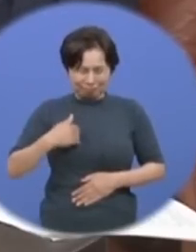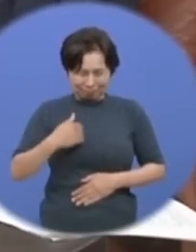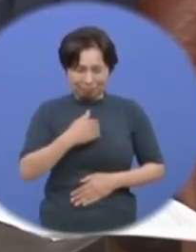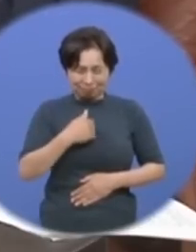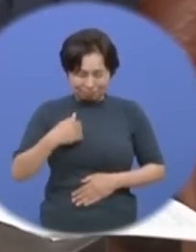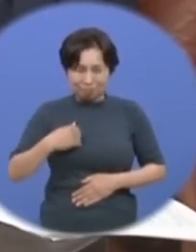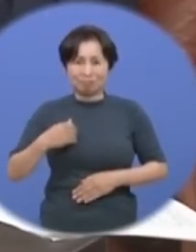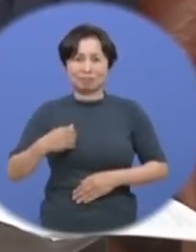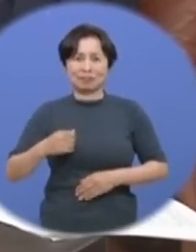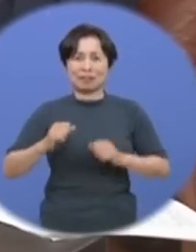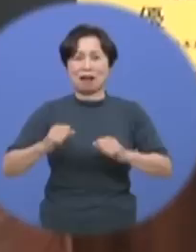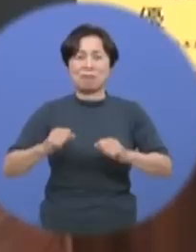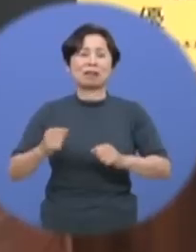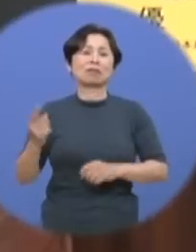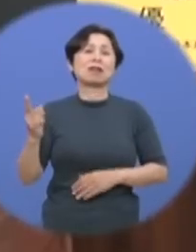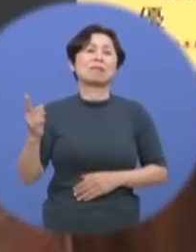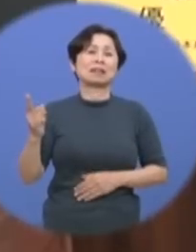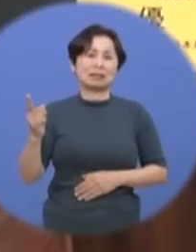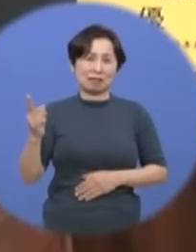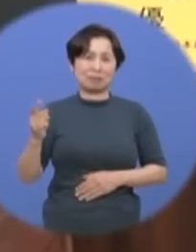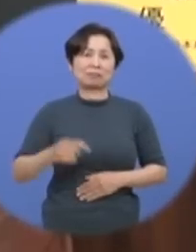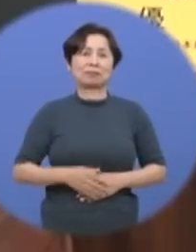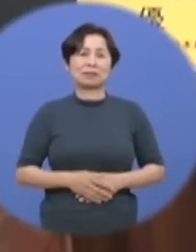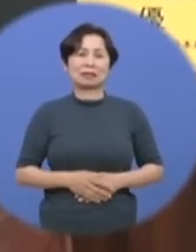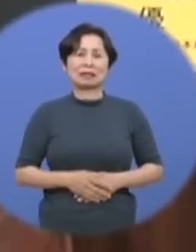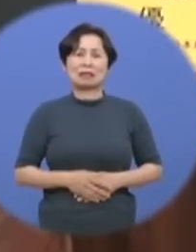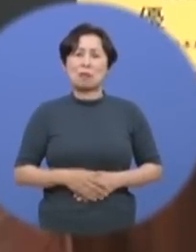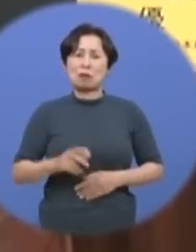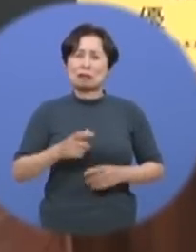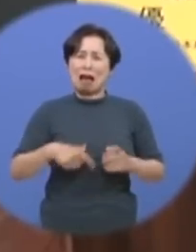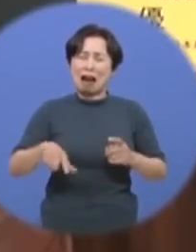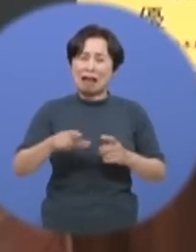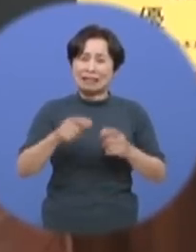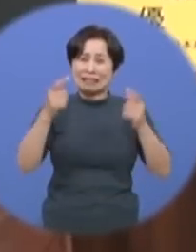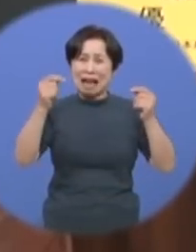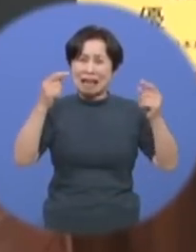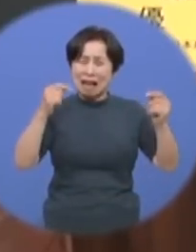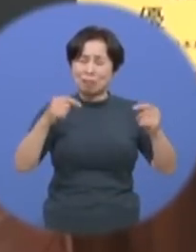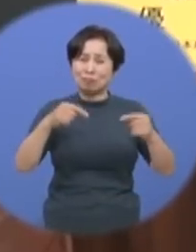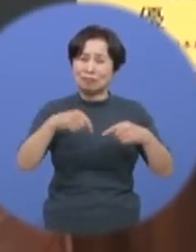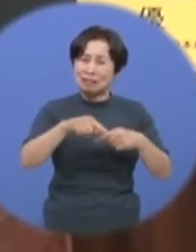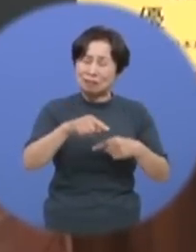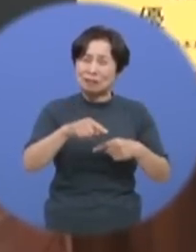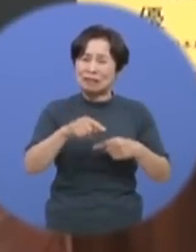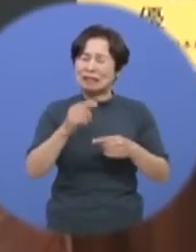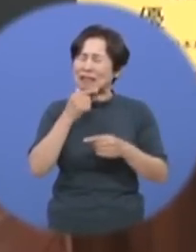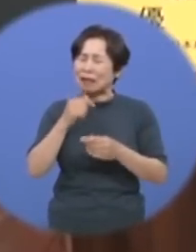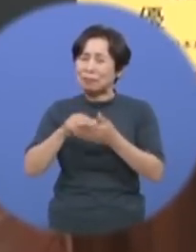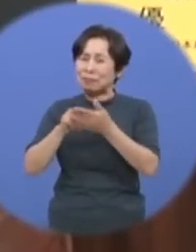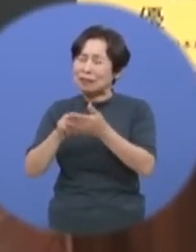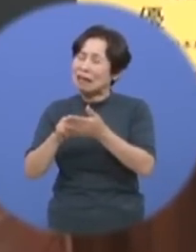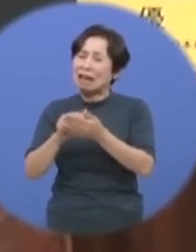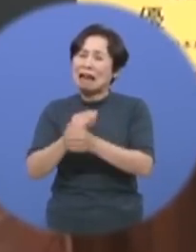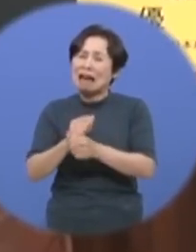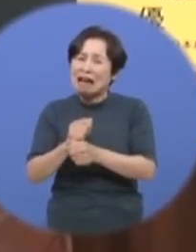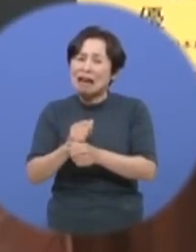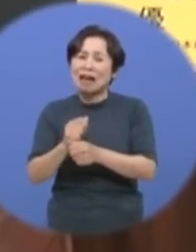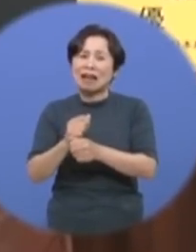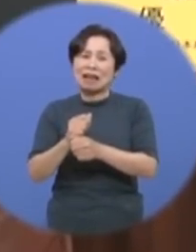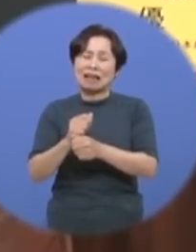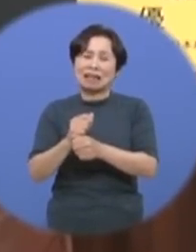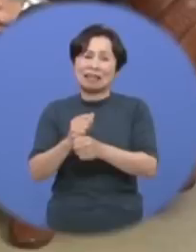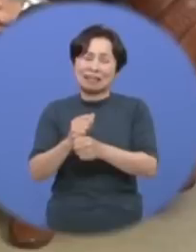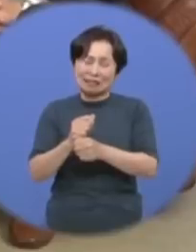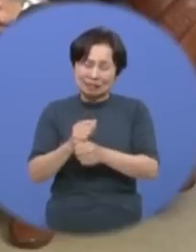頑張ってくれたんですよねその上で今度大学ですからね言えないんですよ気持ちはもっとんです